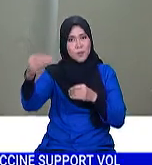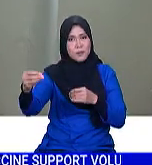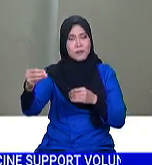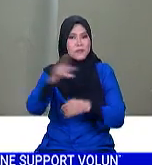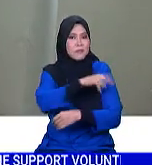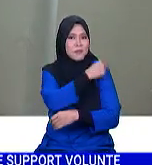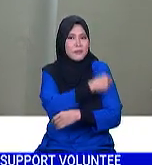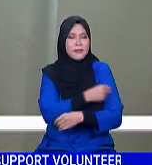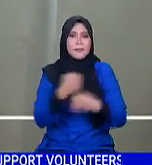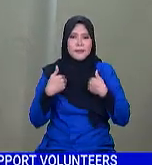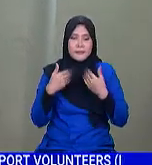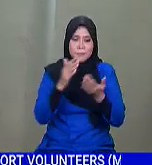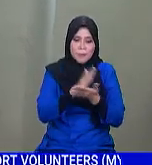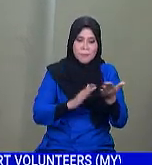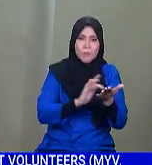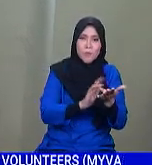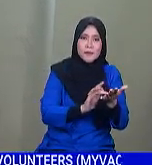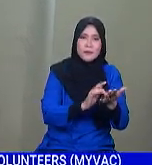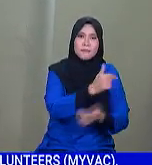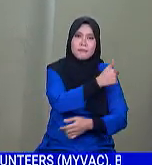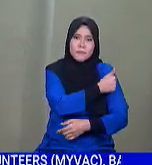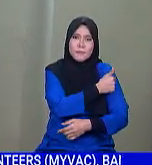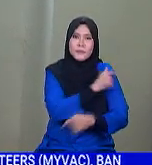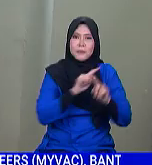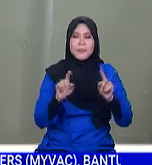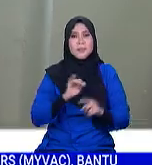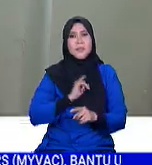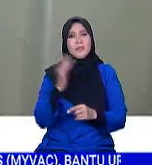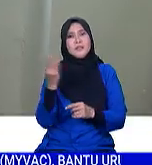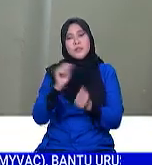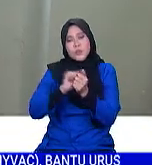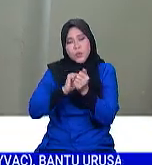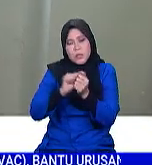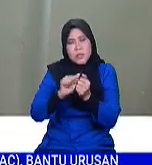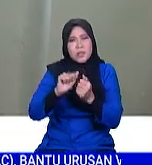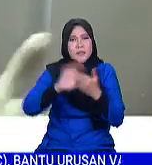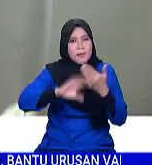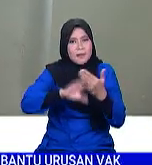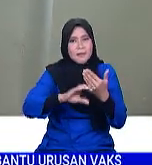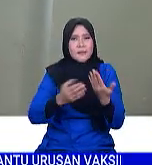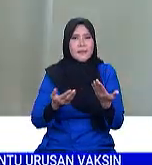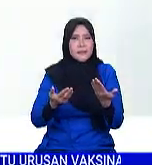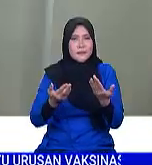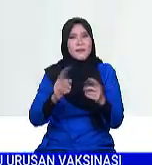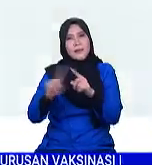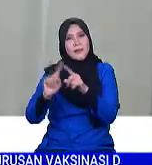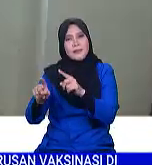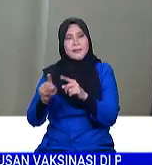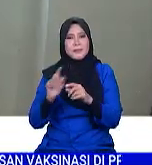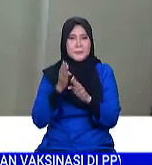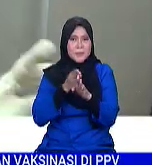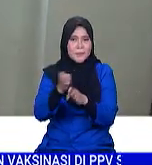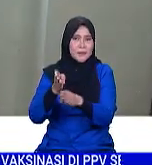bilik rawatan ada juga kita bagi suntikan ni, tapi biasa saya cuci luka bahagian kira lainnya bidang sebab